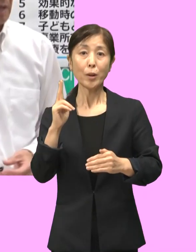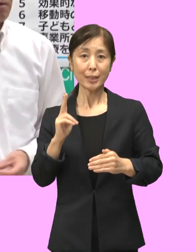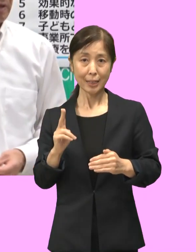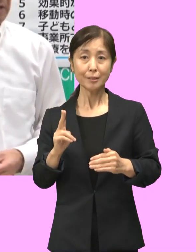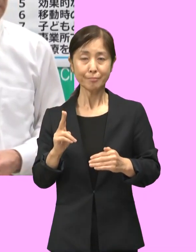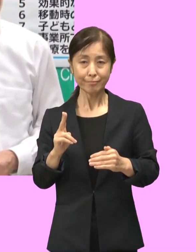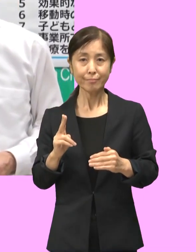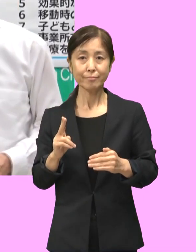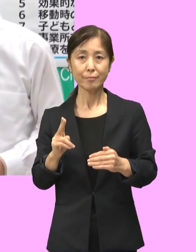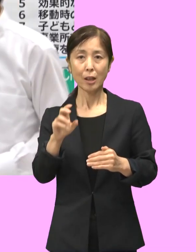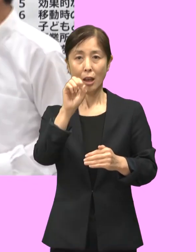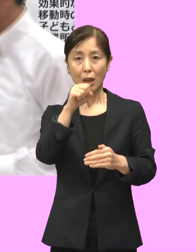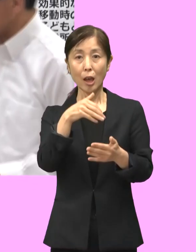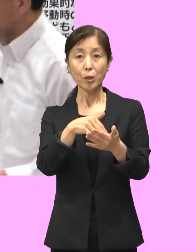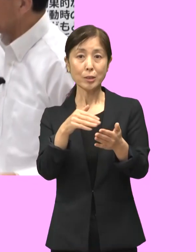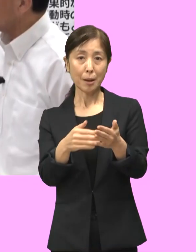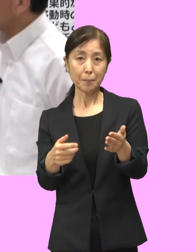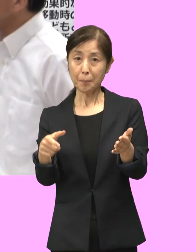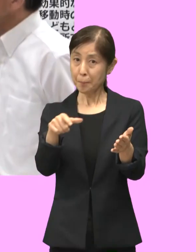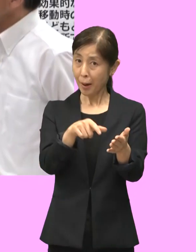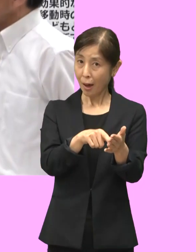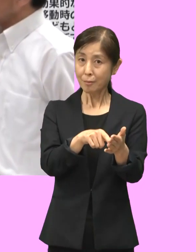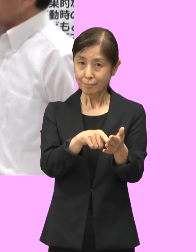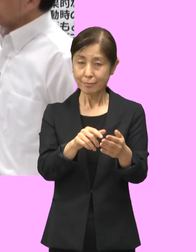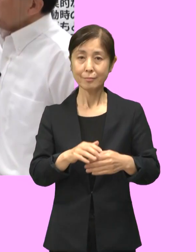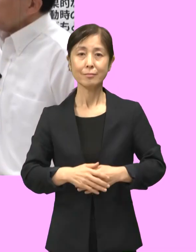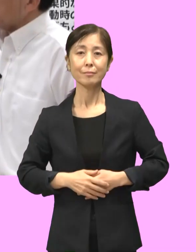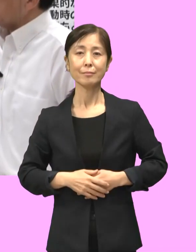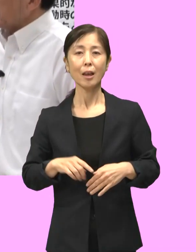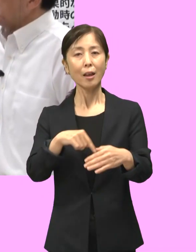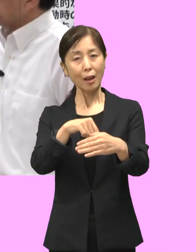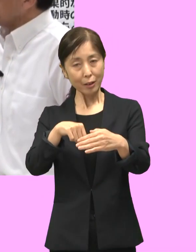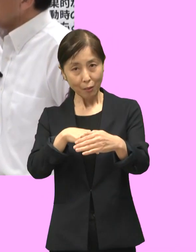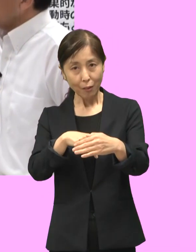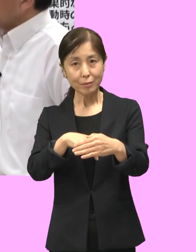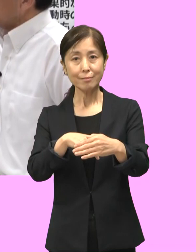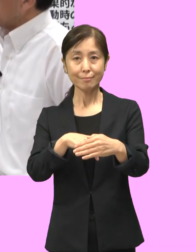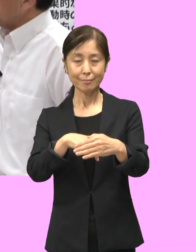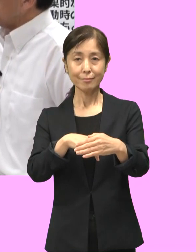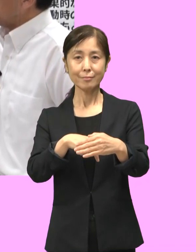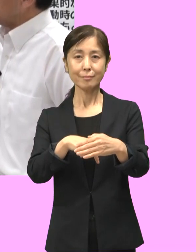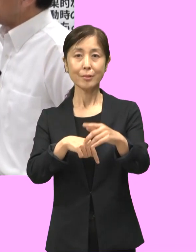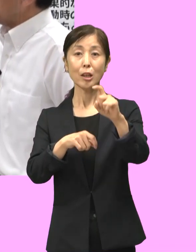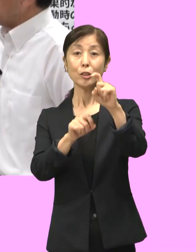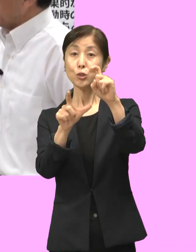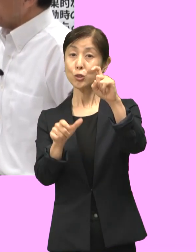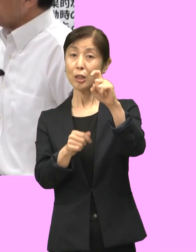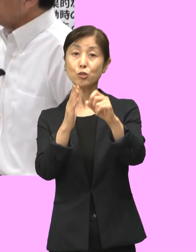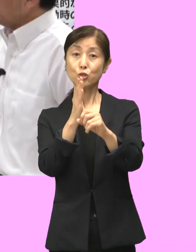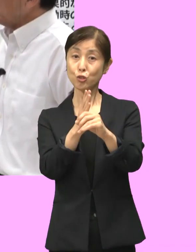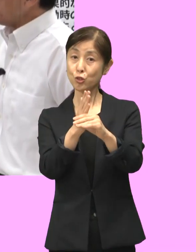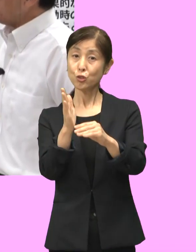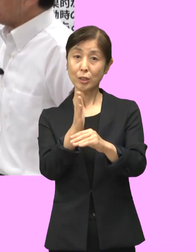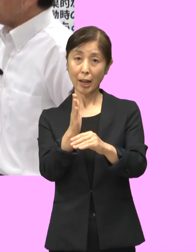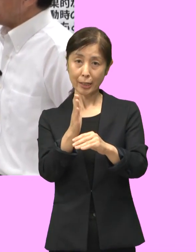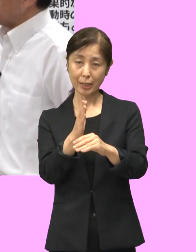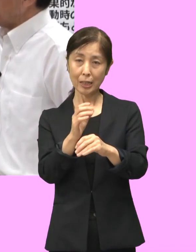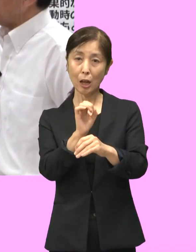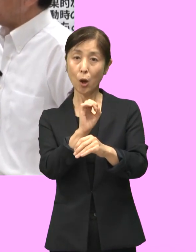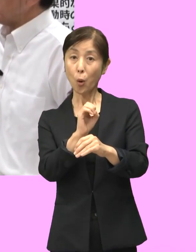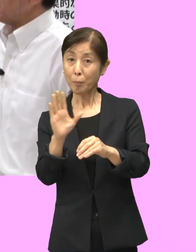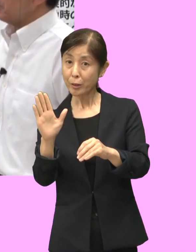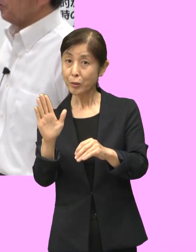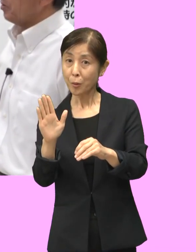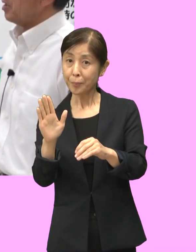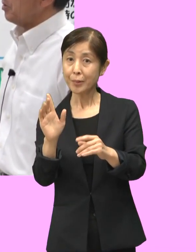ように今回予算措置をしてまいります。内容的にはですね、10月中旬以降にオミクロン株